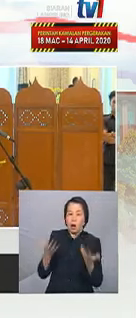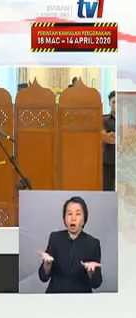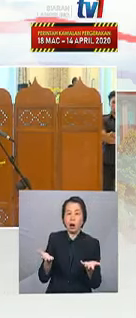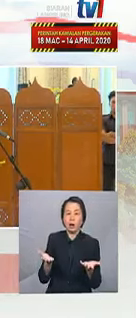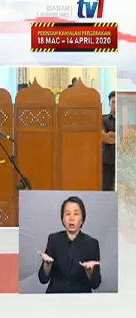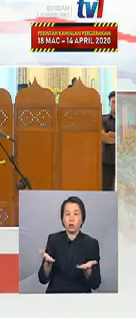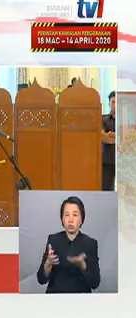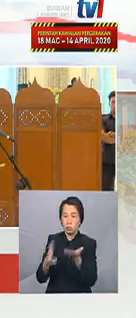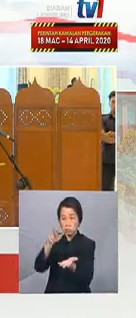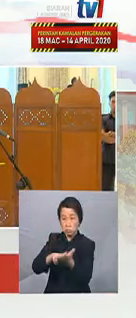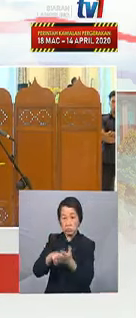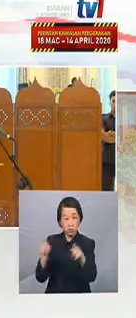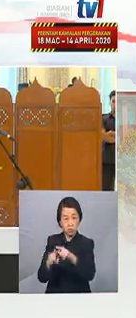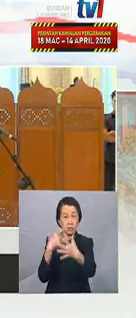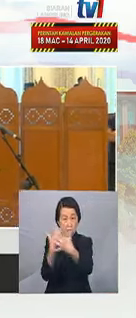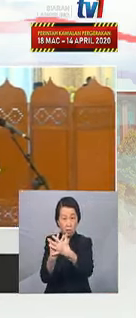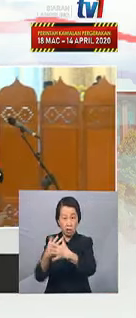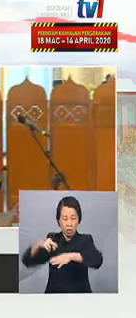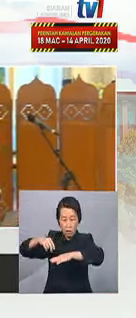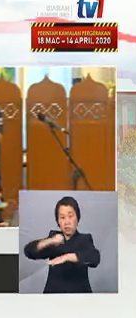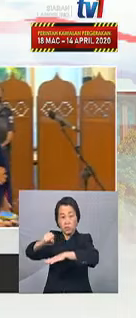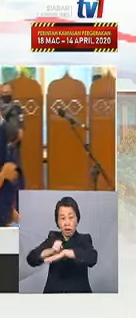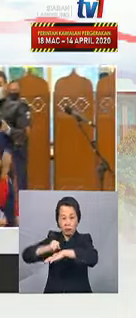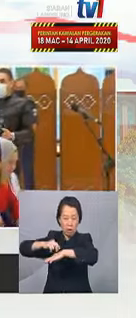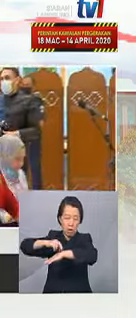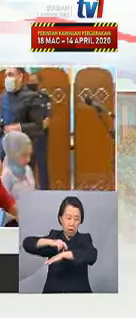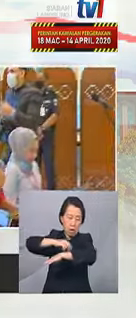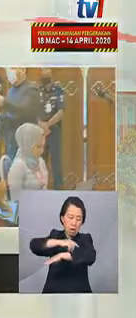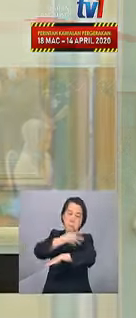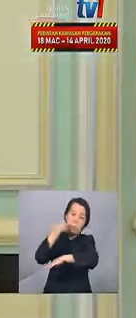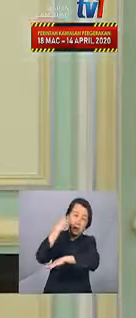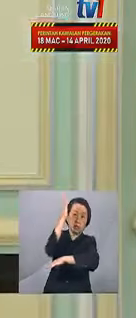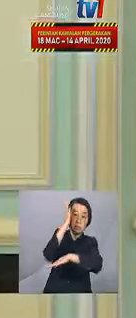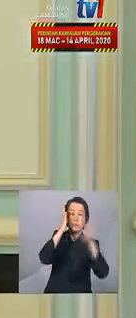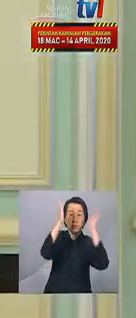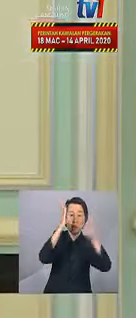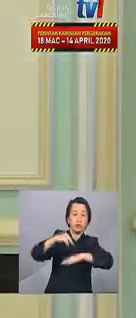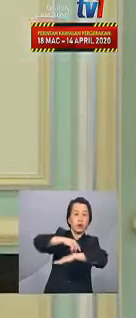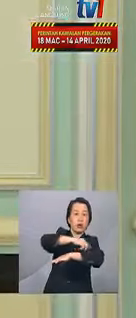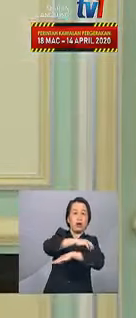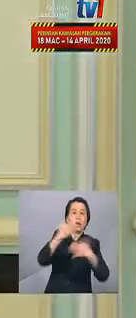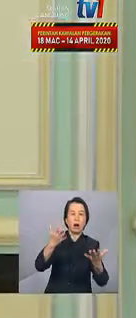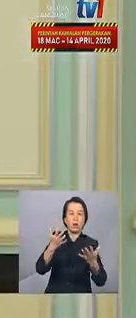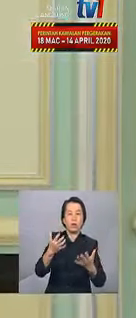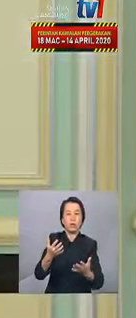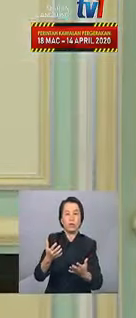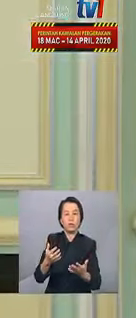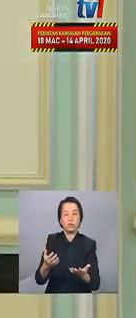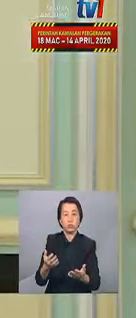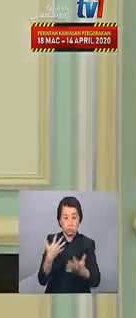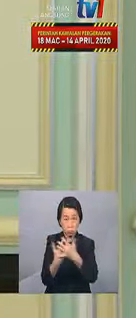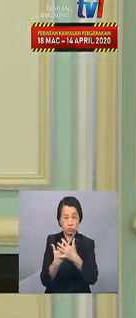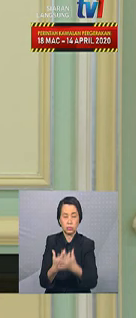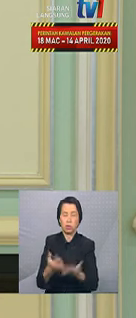status mereka mungkin akan dikuarantin atau bagaimana? Okay, setakat hari ini yang kita tahu, walaupun puluhan ribu berminat